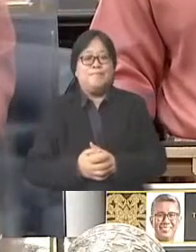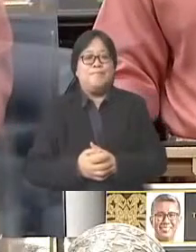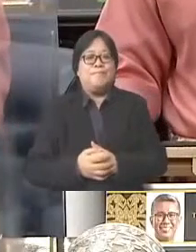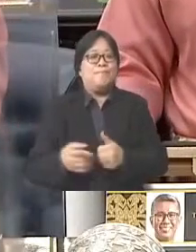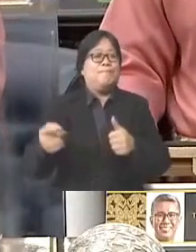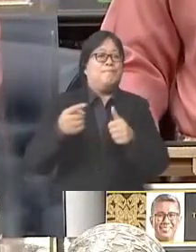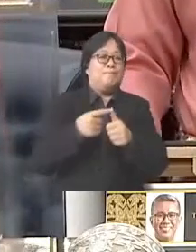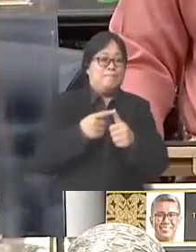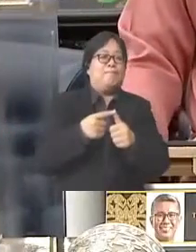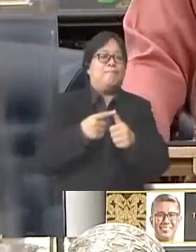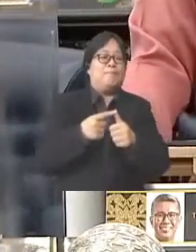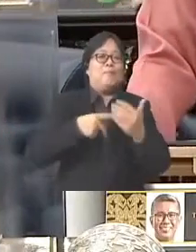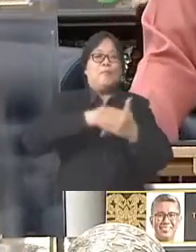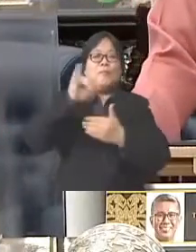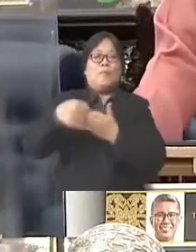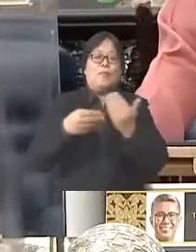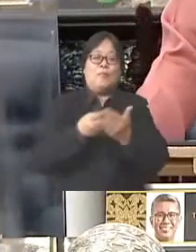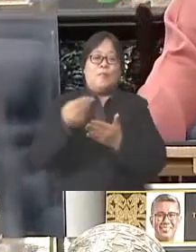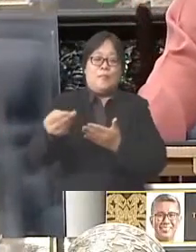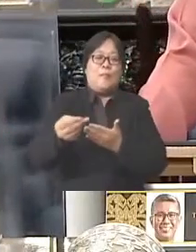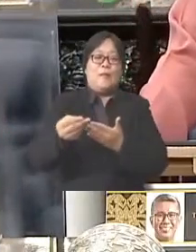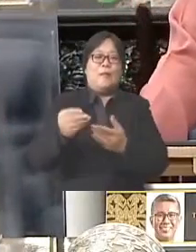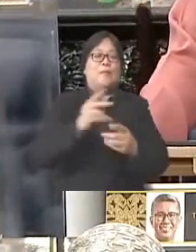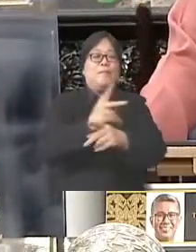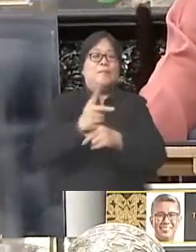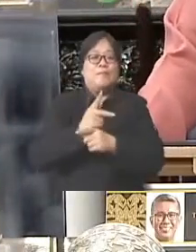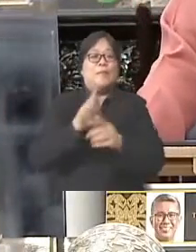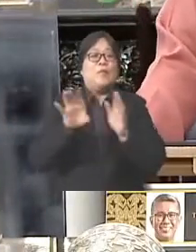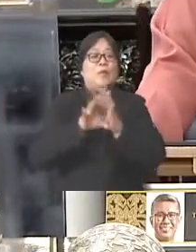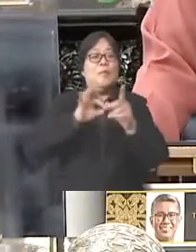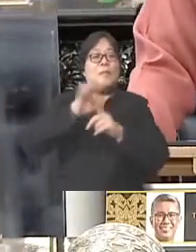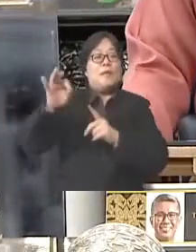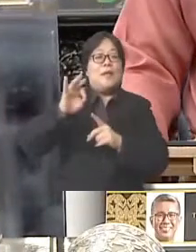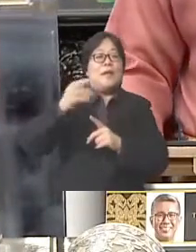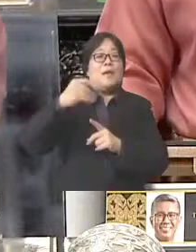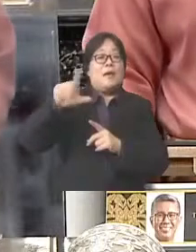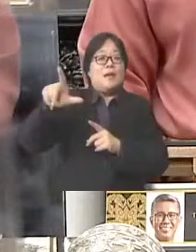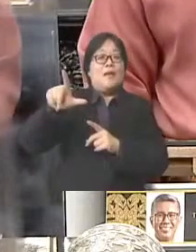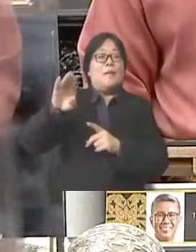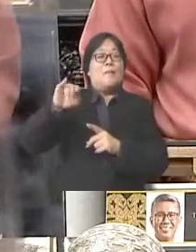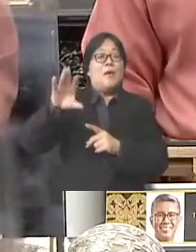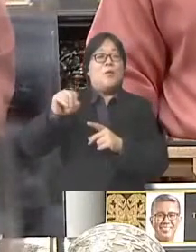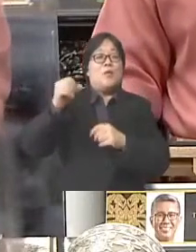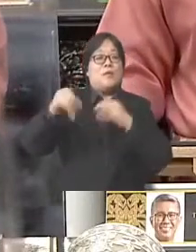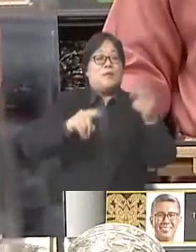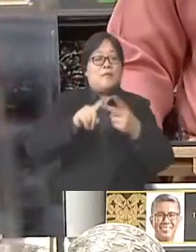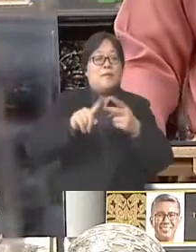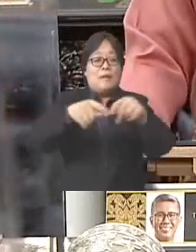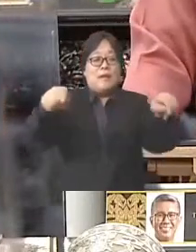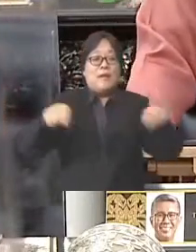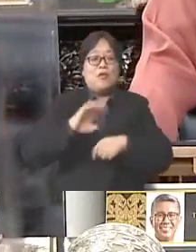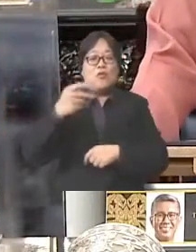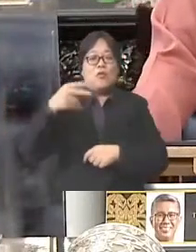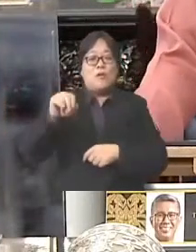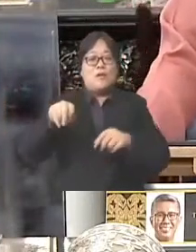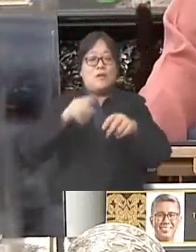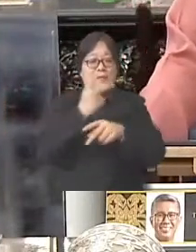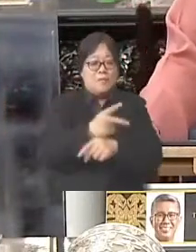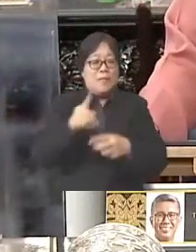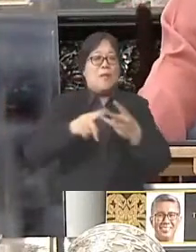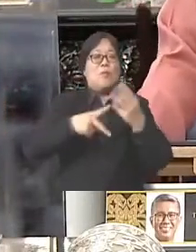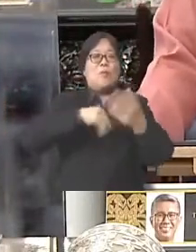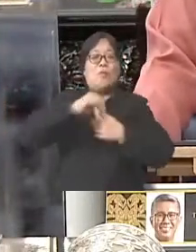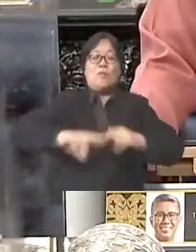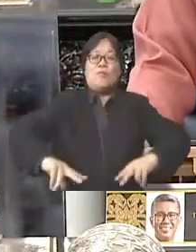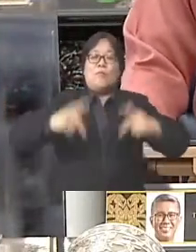berikut pertama Project pemeliharaan alam seperti Pinang hiu biosphere reserve dan Tasik chini Riza setiap